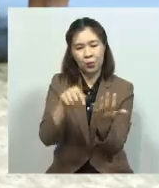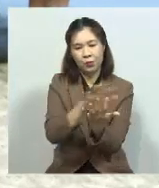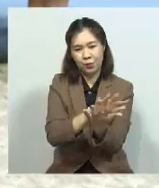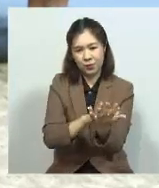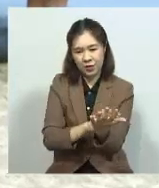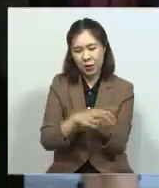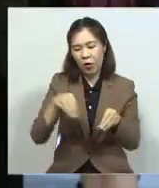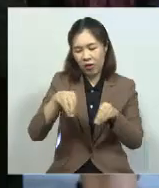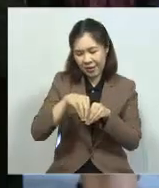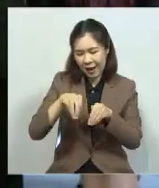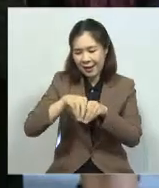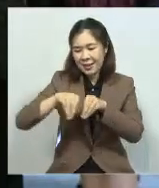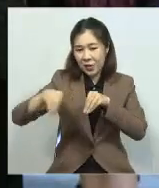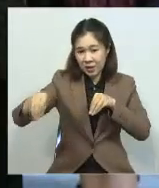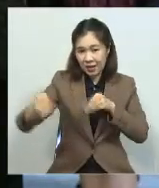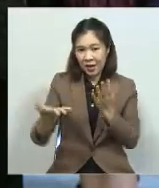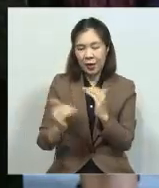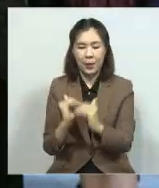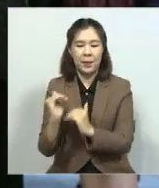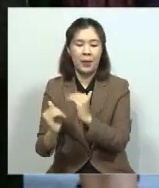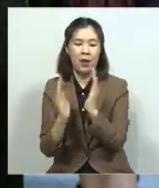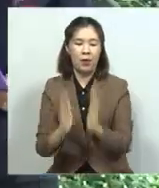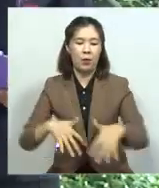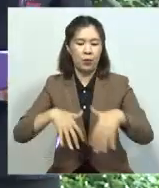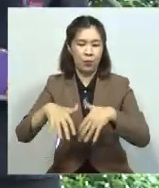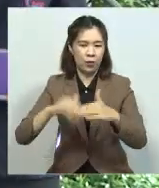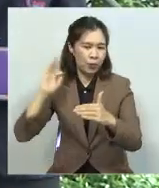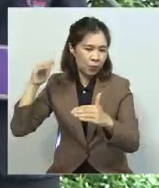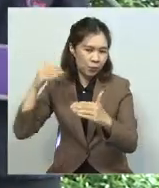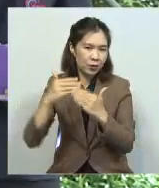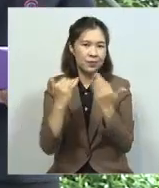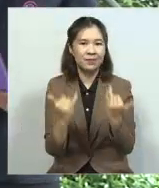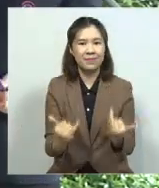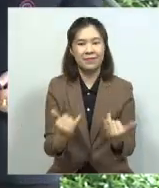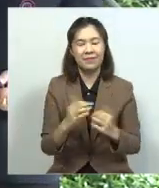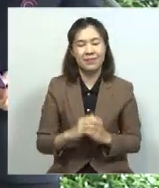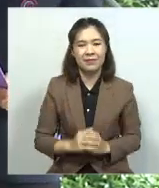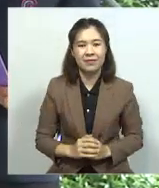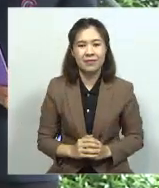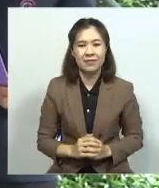ที่ทั้งใกล้และไกลและพัฒนาความเป็นอยู่ของประชาชนมาจนถึงปัจจุบัน